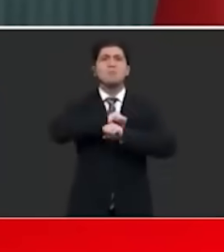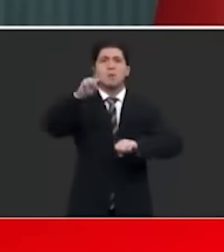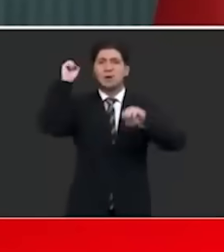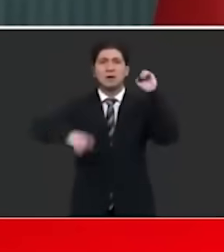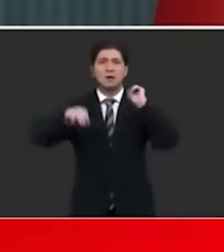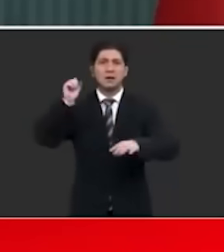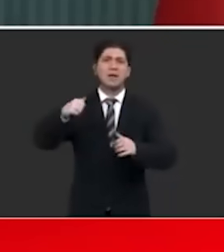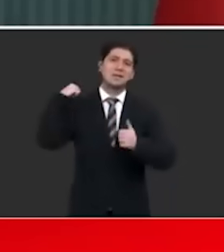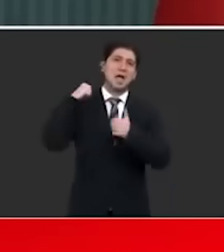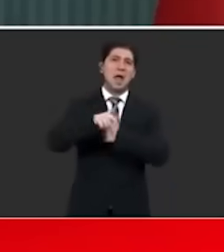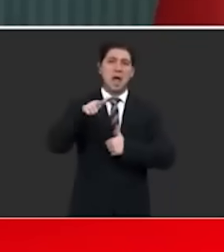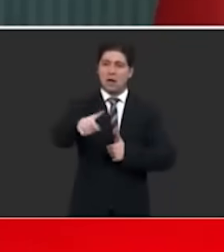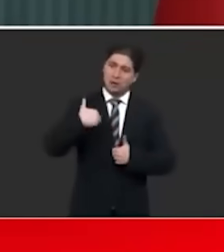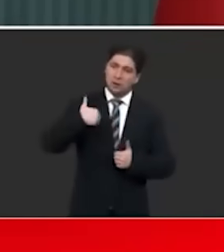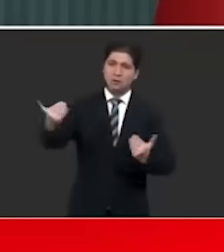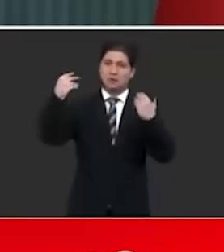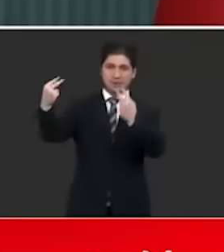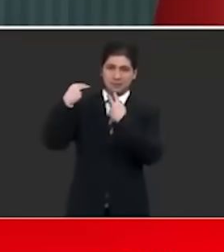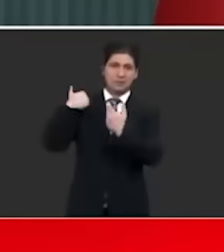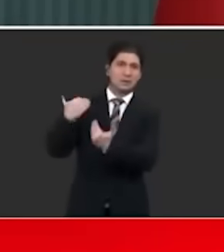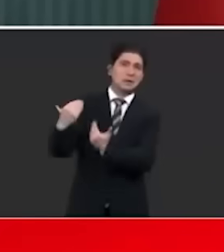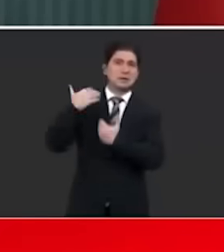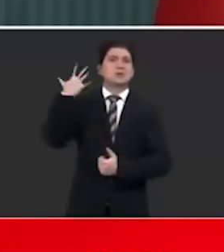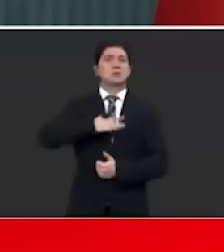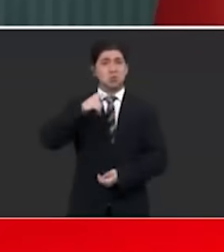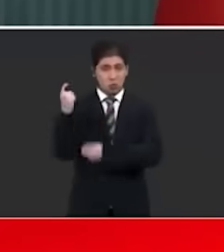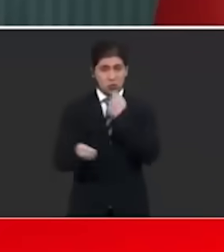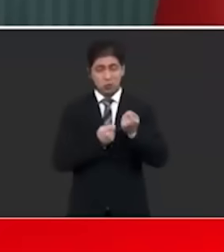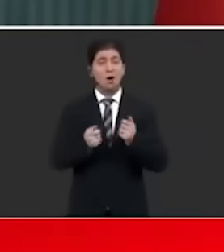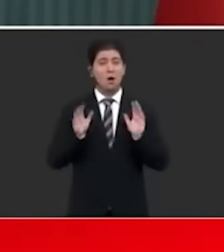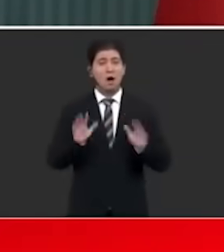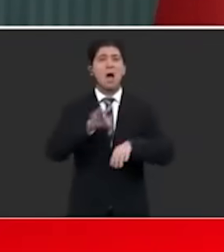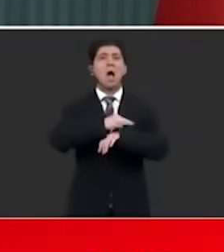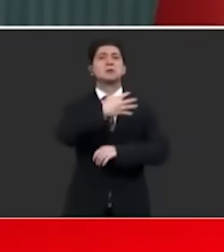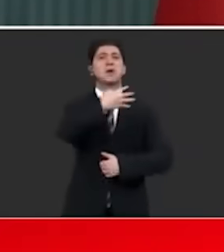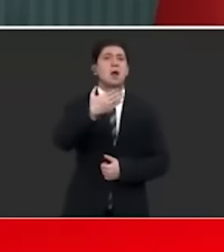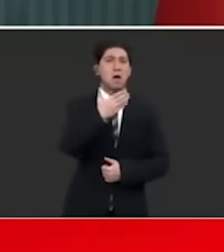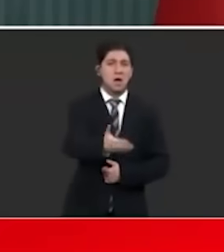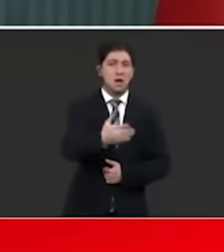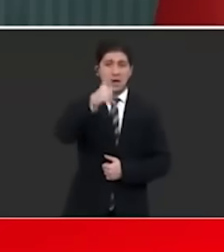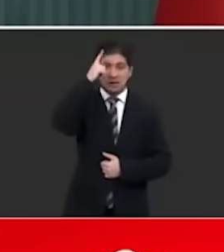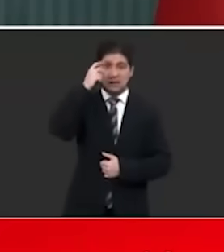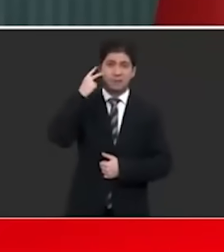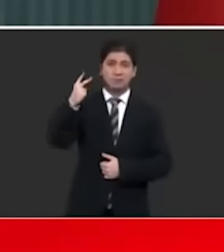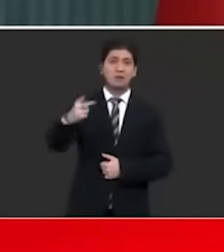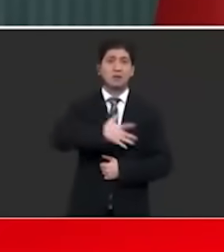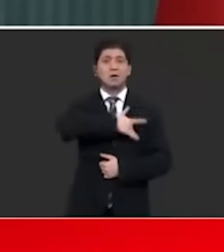yeniden kazanma çabasındadır. Bilhassa hastaneler İsrail mezaliminin